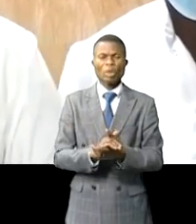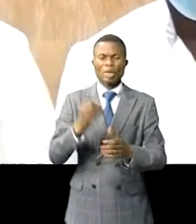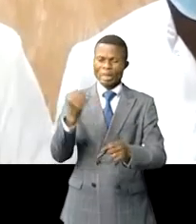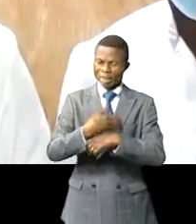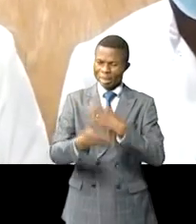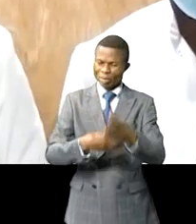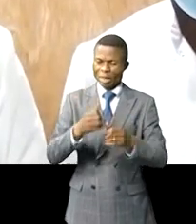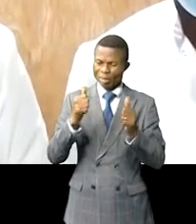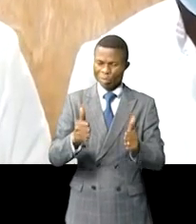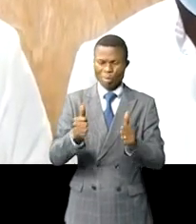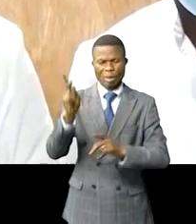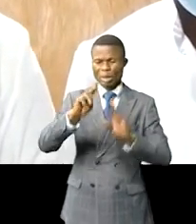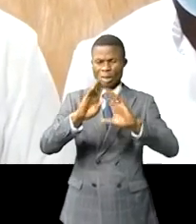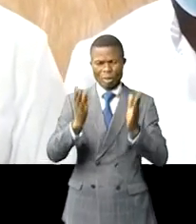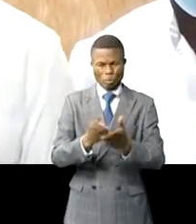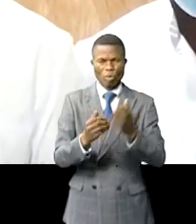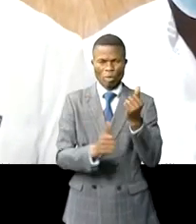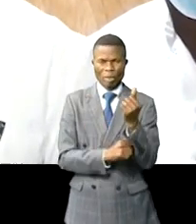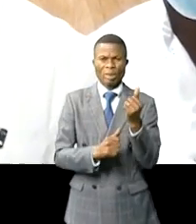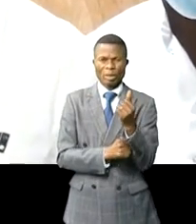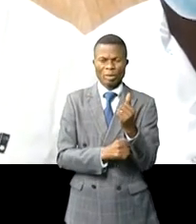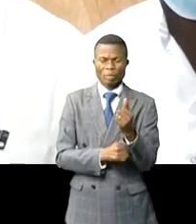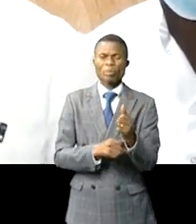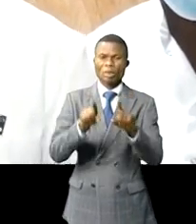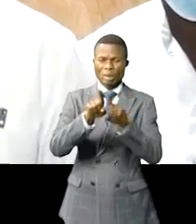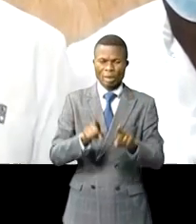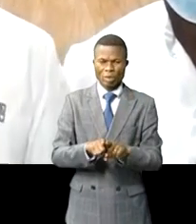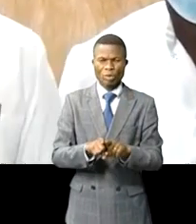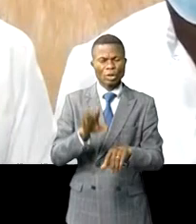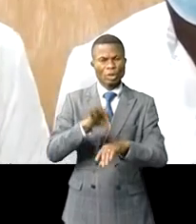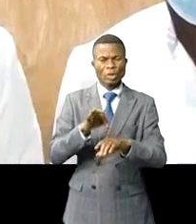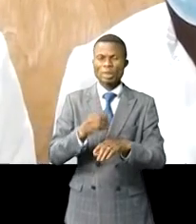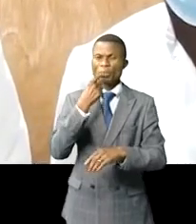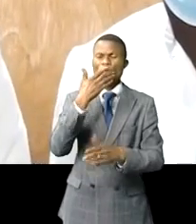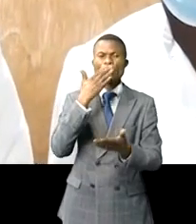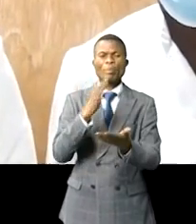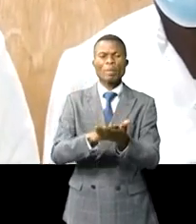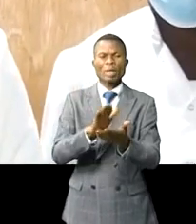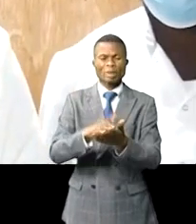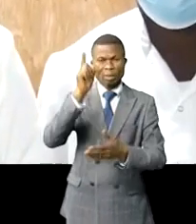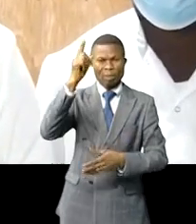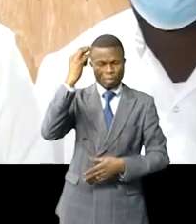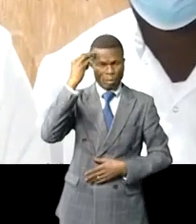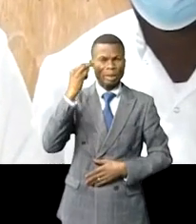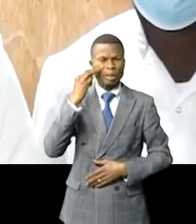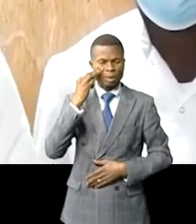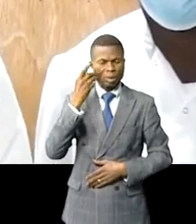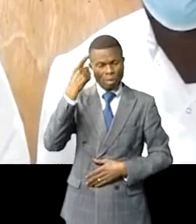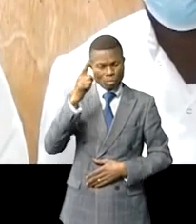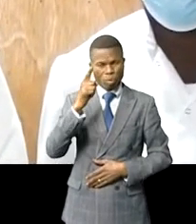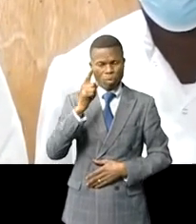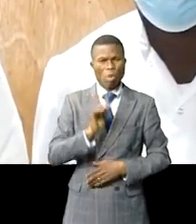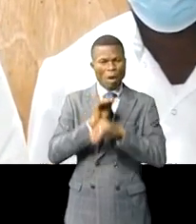service à notre population. Et nous profitons de l'occasion pour remercier le Premier ministre pour sa réaction